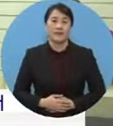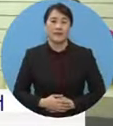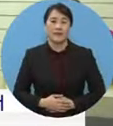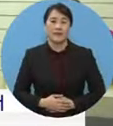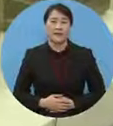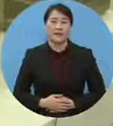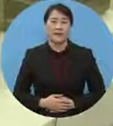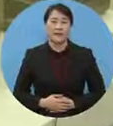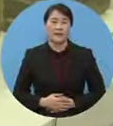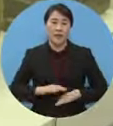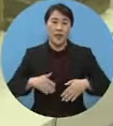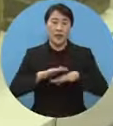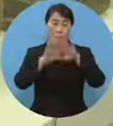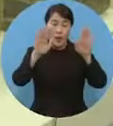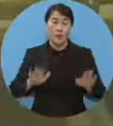보면 되겠습니다.